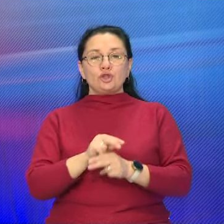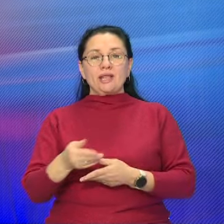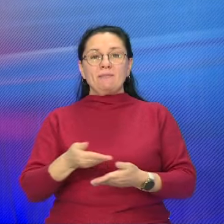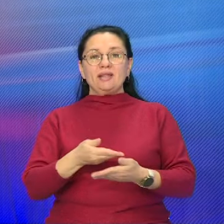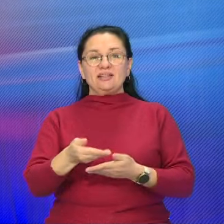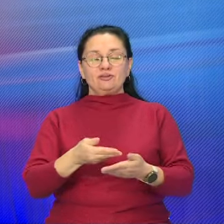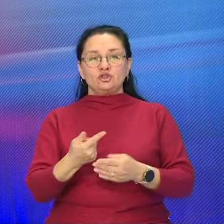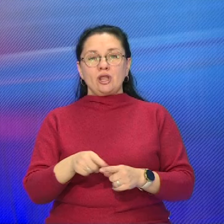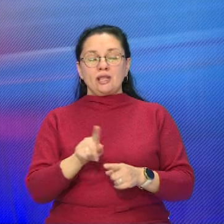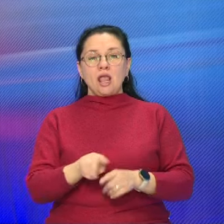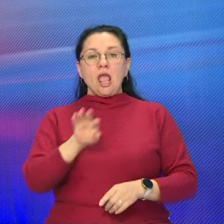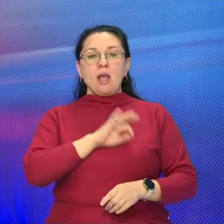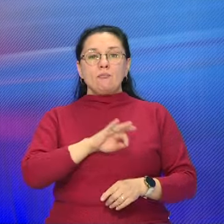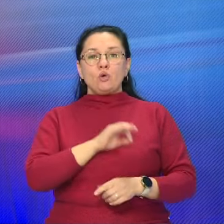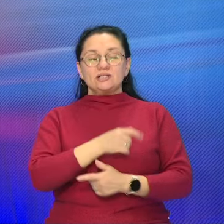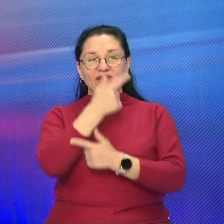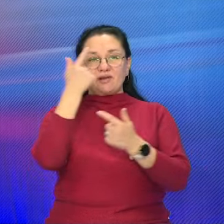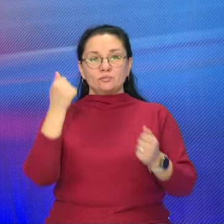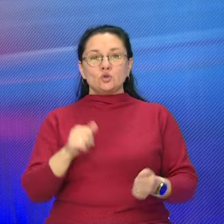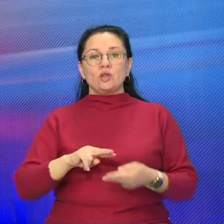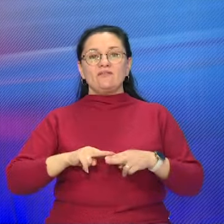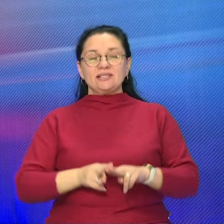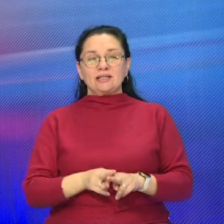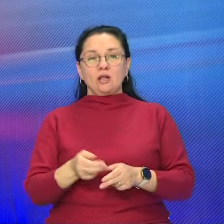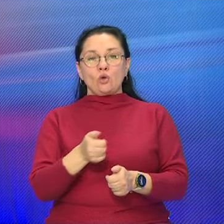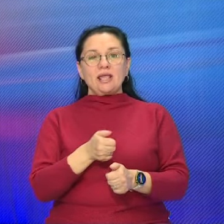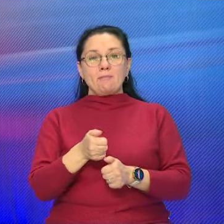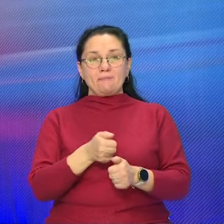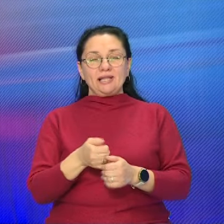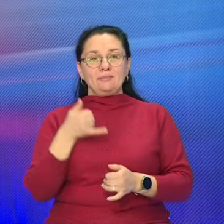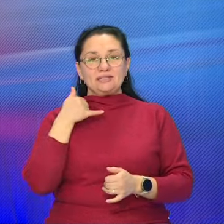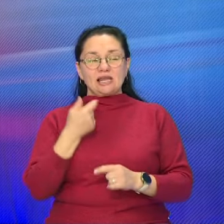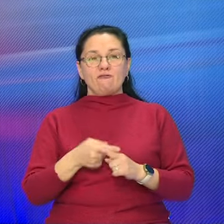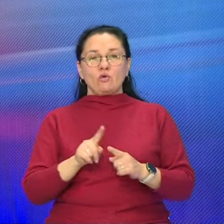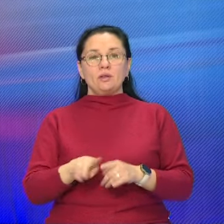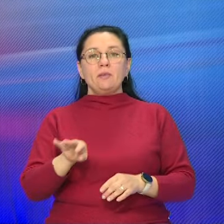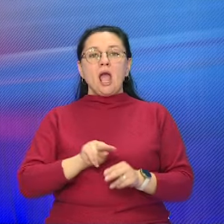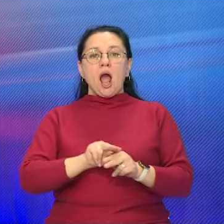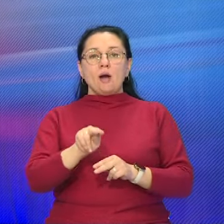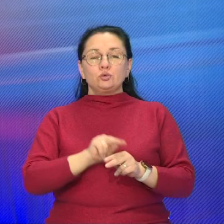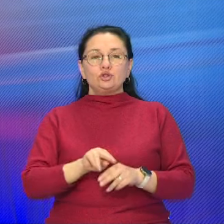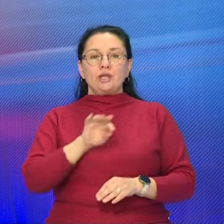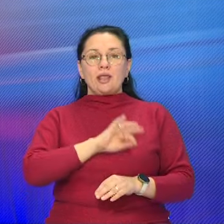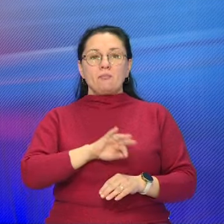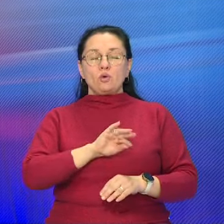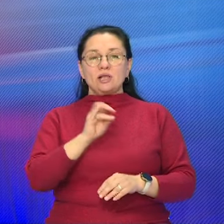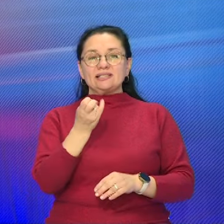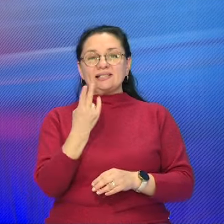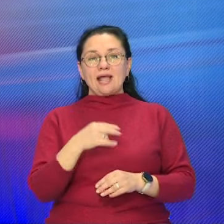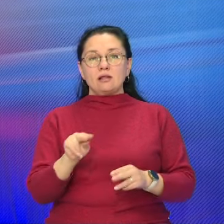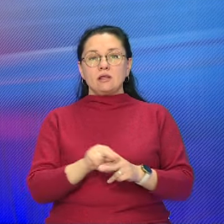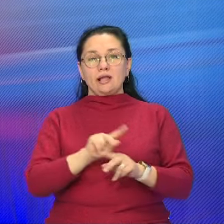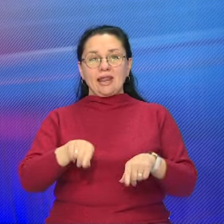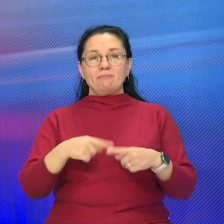обучение пользованию информационными технологиями, смартфонами, обучение пользованию средствами социальной